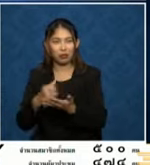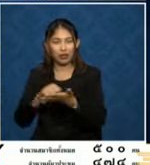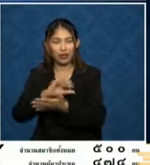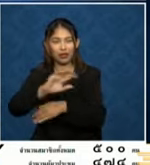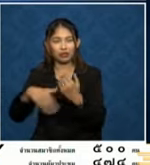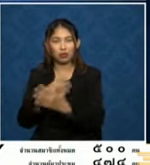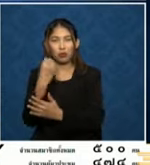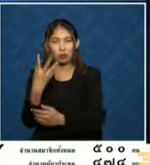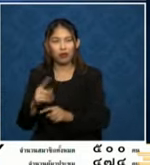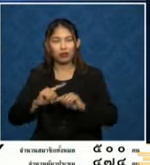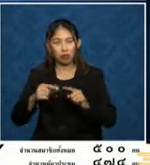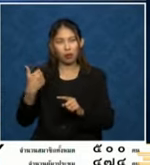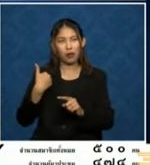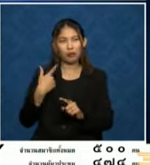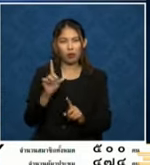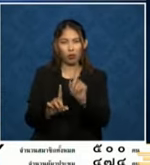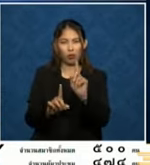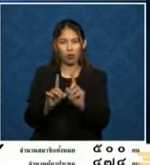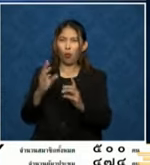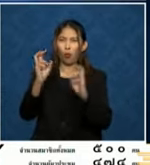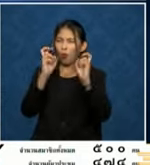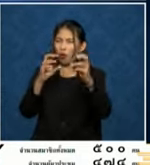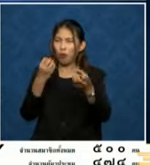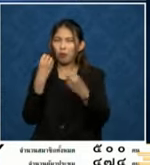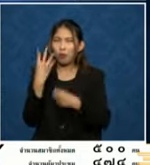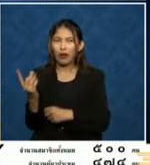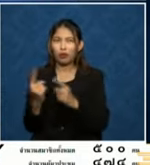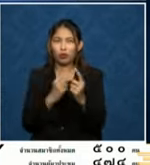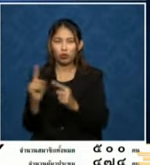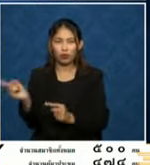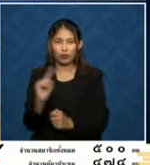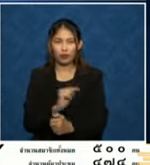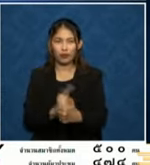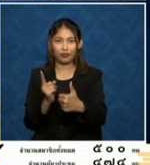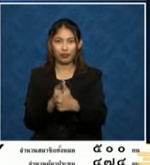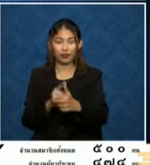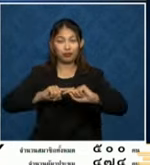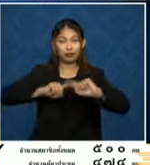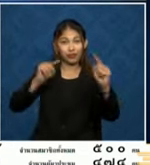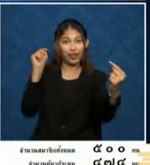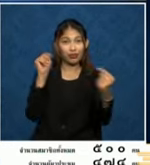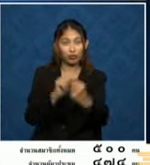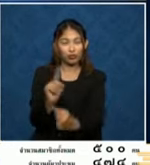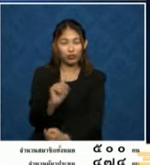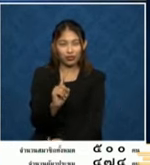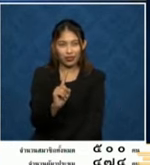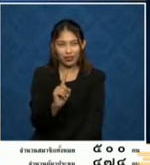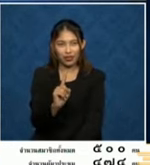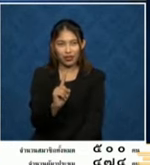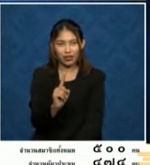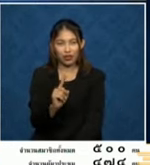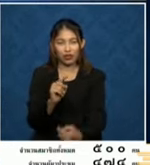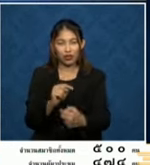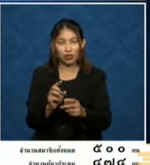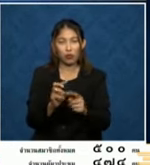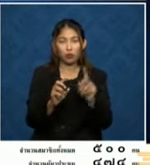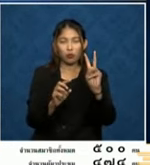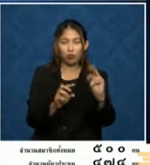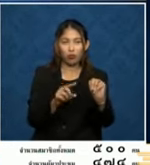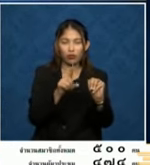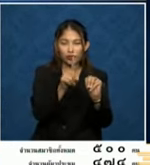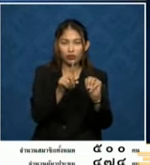านออกมาแล้วเนี่ยมีประเด็นมากที่เราคุยกันเนี่ยอันที่หนึ่งเนี่ยความแตกต่างระหว่างเว้นหมวด1หมวด2เรามีคำถ